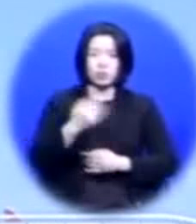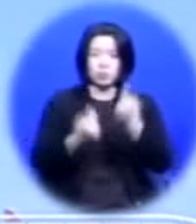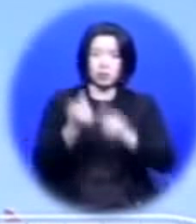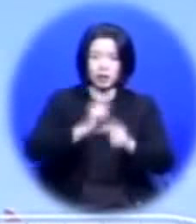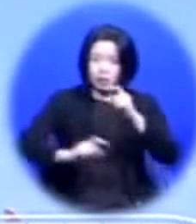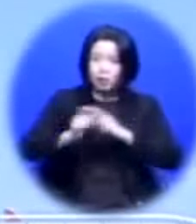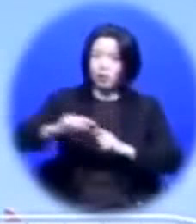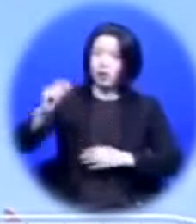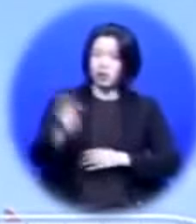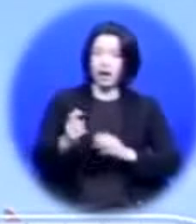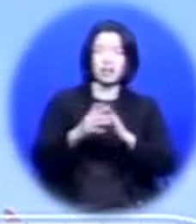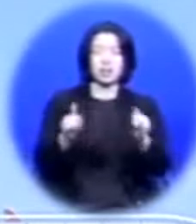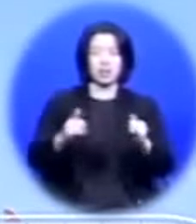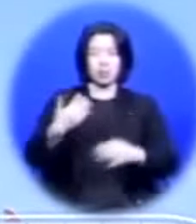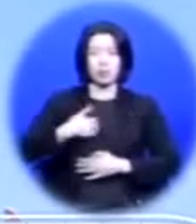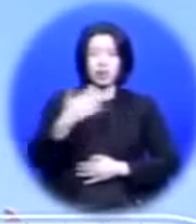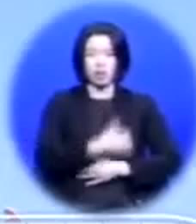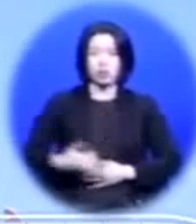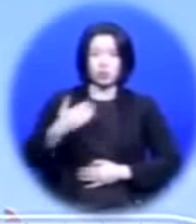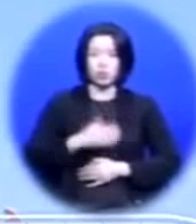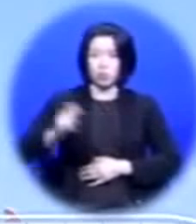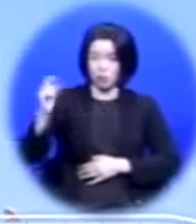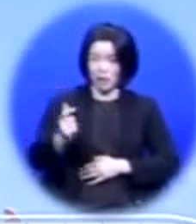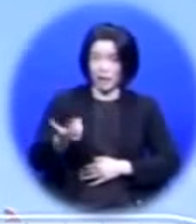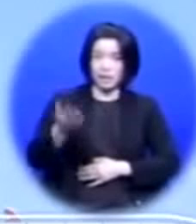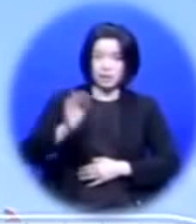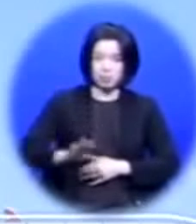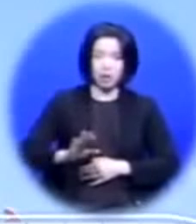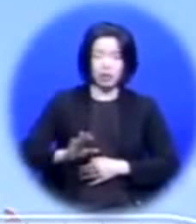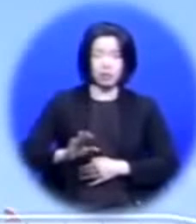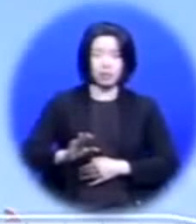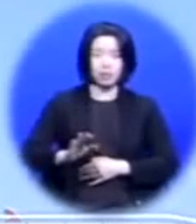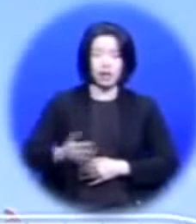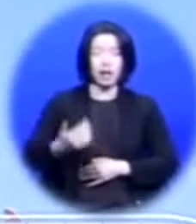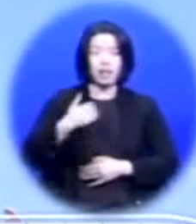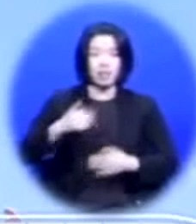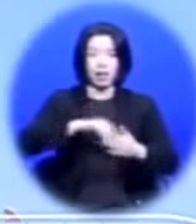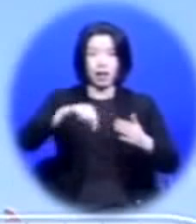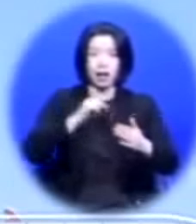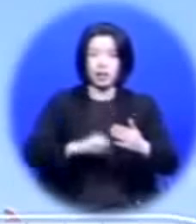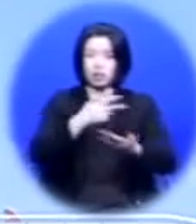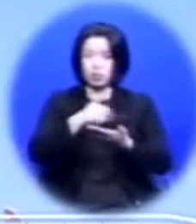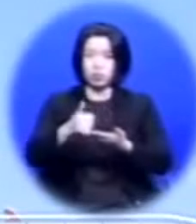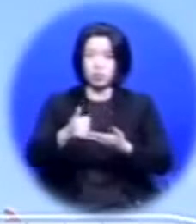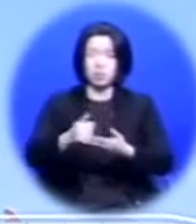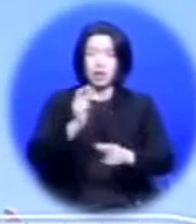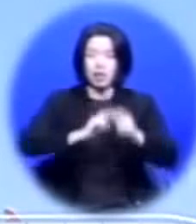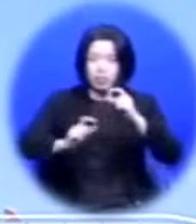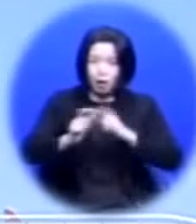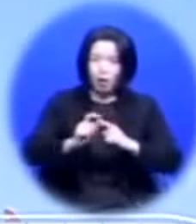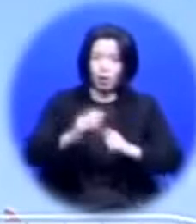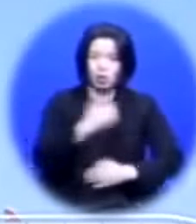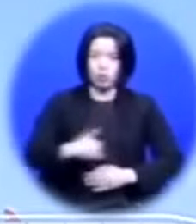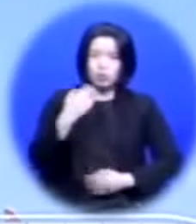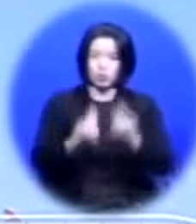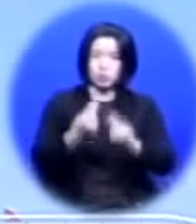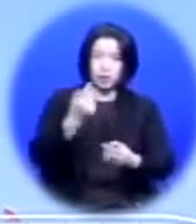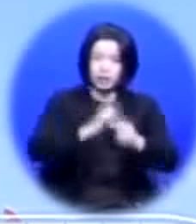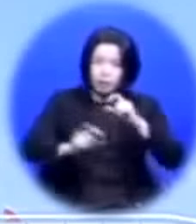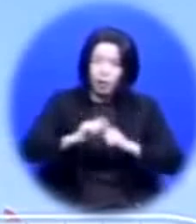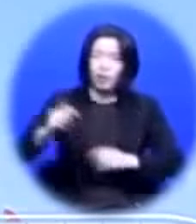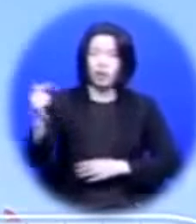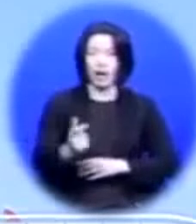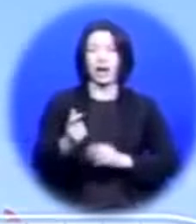분입니다 내 육신도 강하지만 내 안에 오신 주님은 육신보다 더 강하신 분이에요